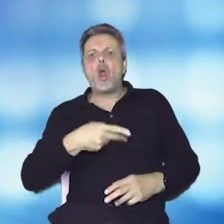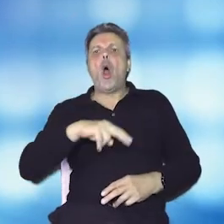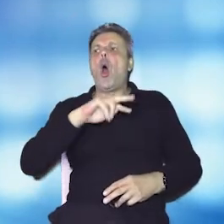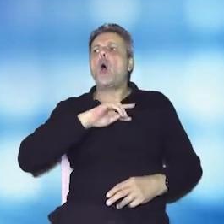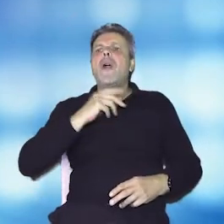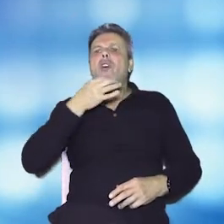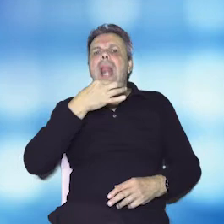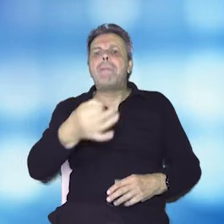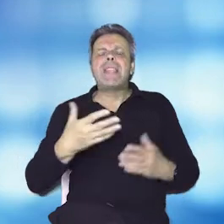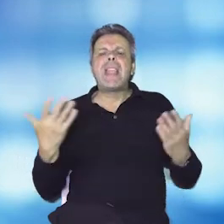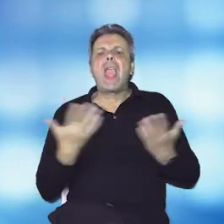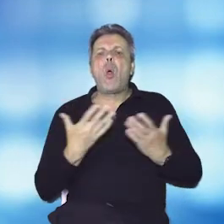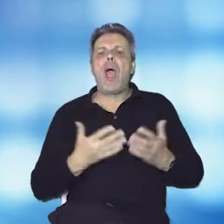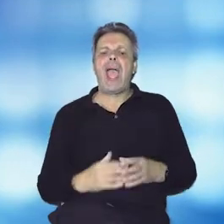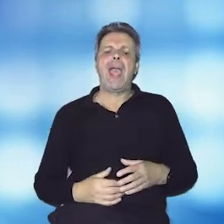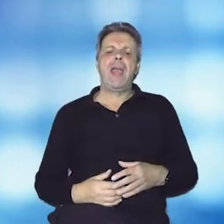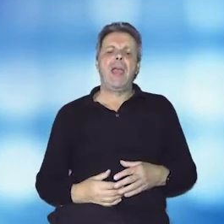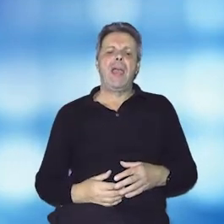na pitanje koja je